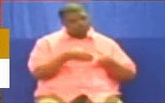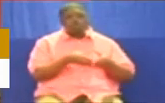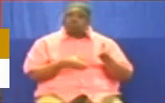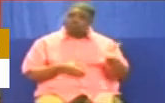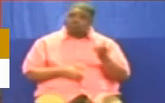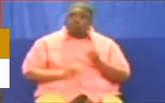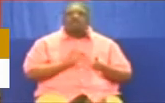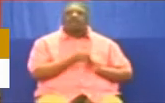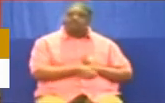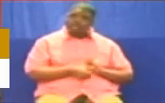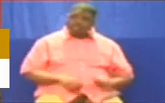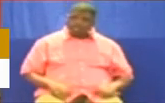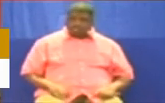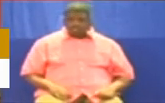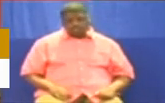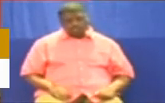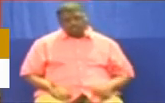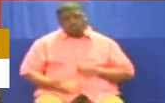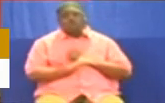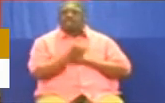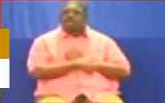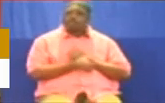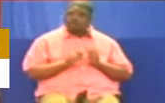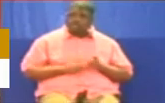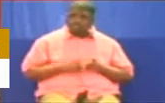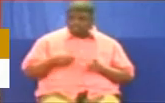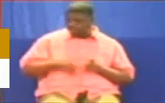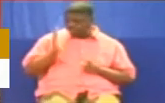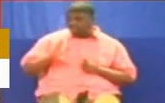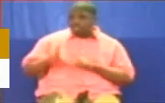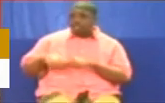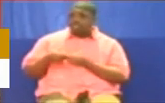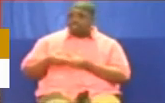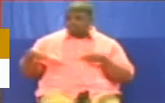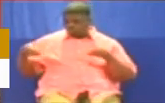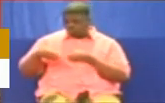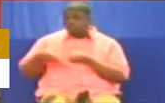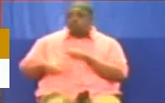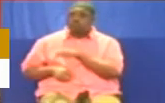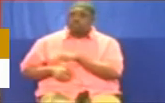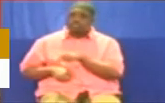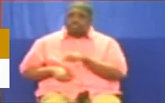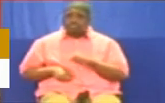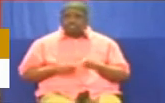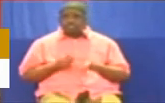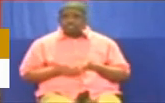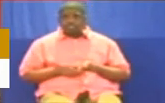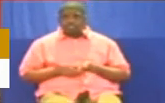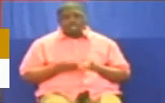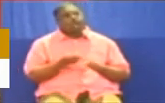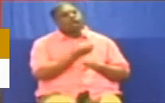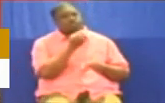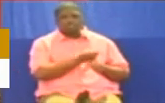behalf. Lakini na mara nyingi katika mikutano hiyo ni ya operational. Na